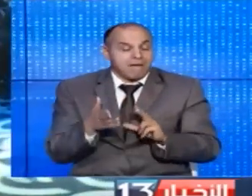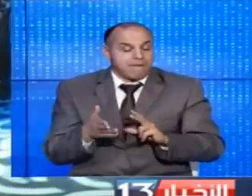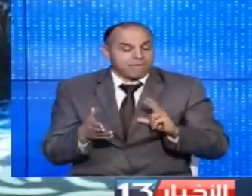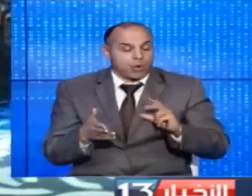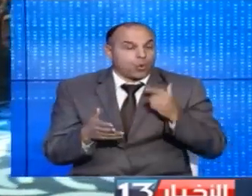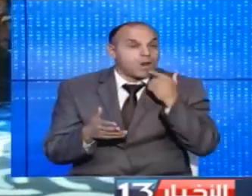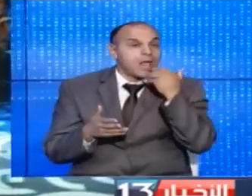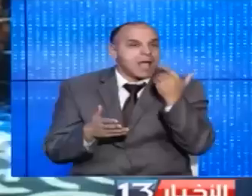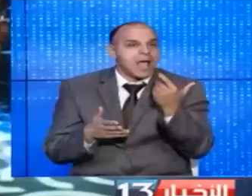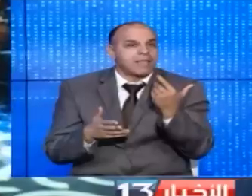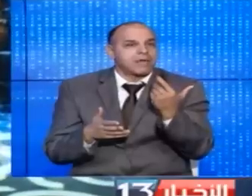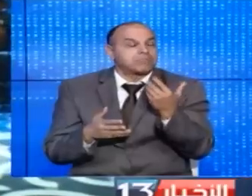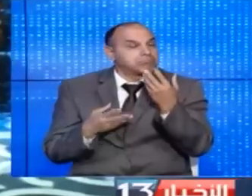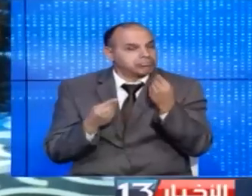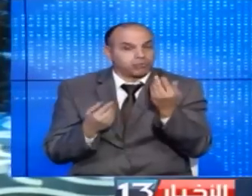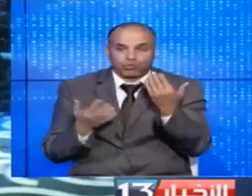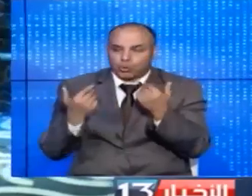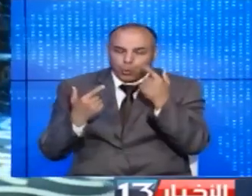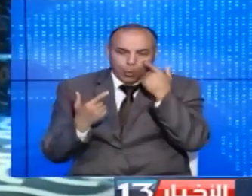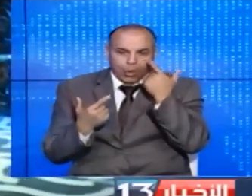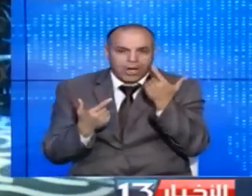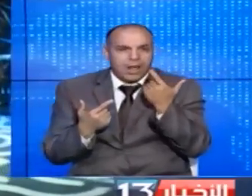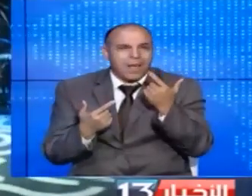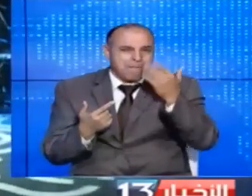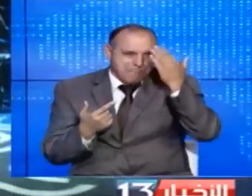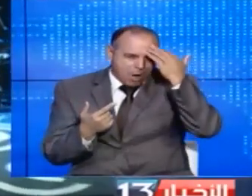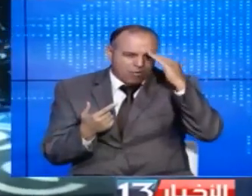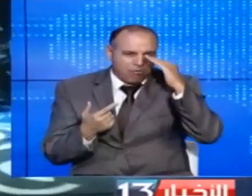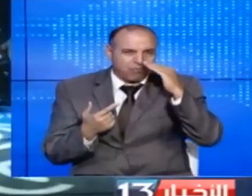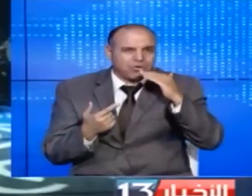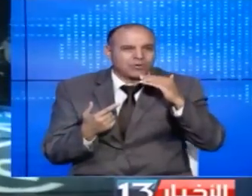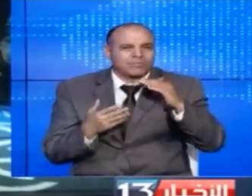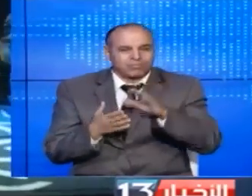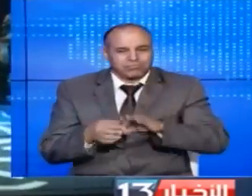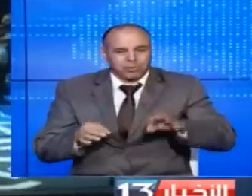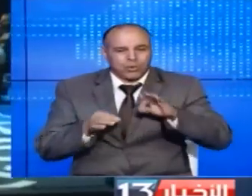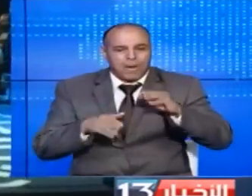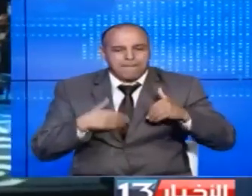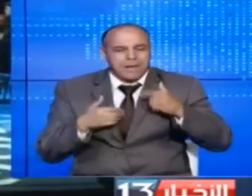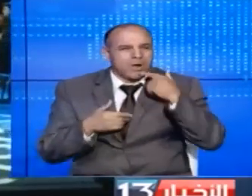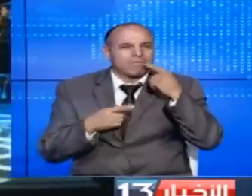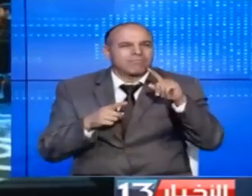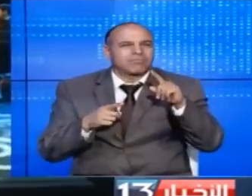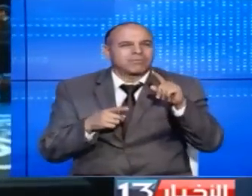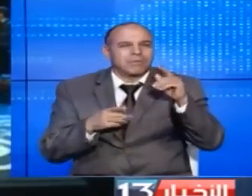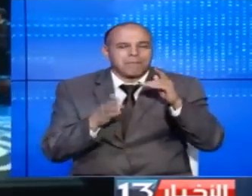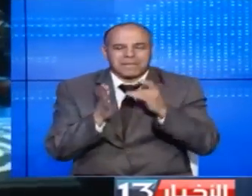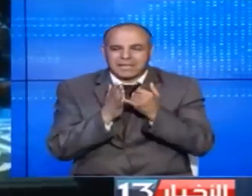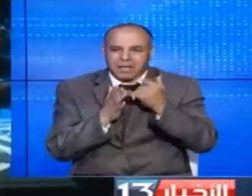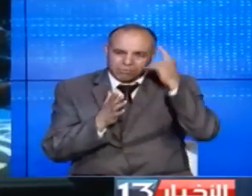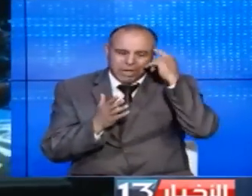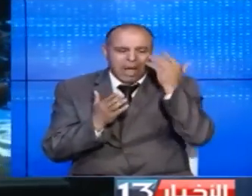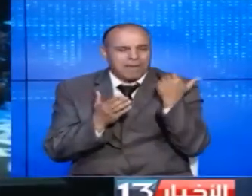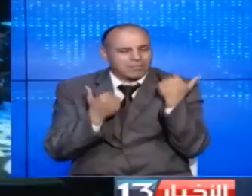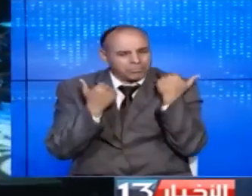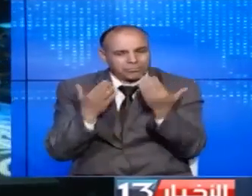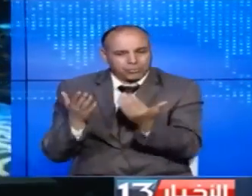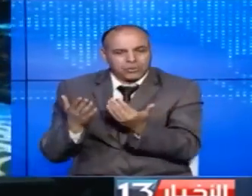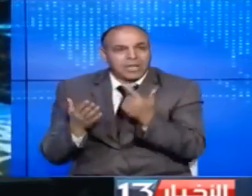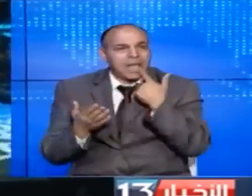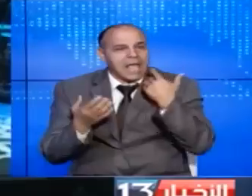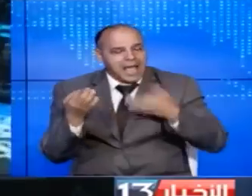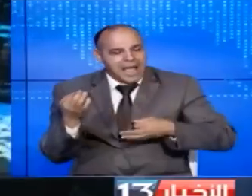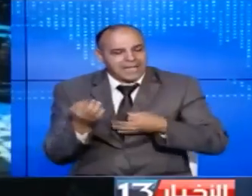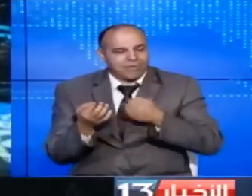تجلى بشكل جلي عندما اعتلى محمد الغربي ركح قاعه الاوبرا بمدينه الثقافه قبل حفل توزيع جوائز ليعزف